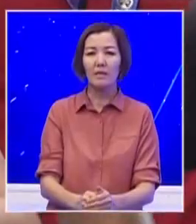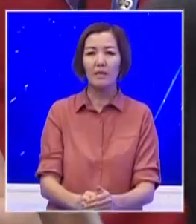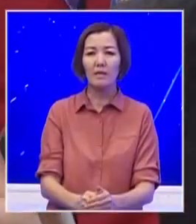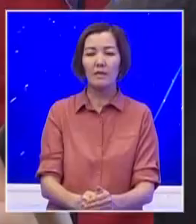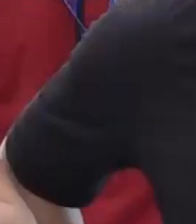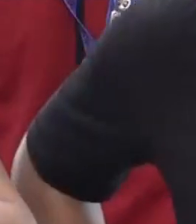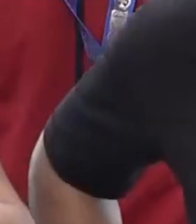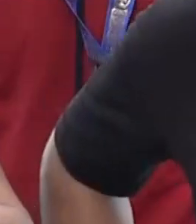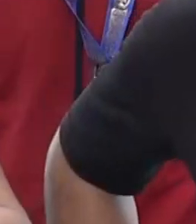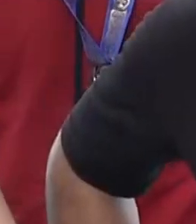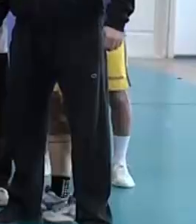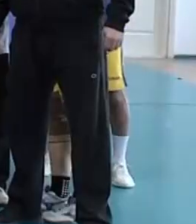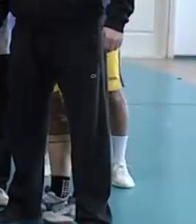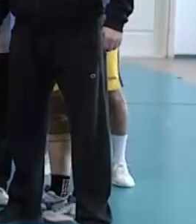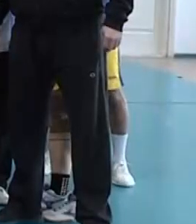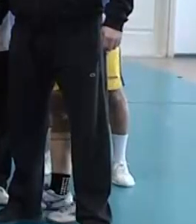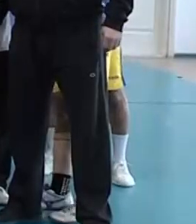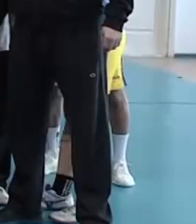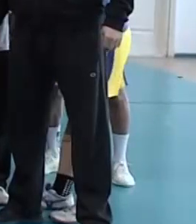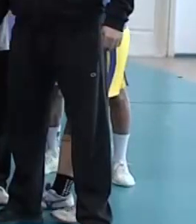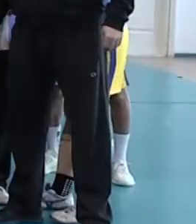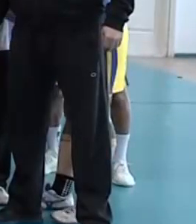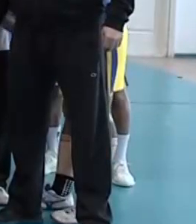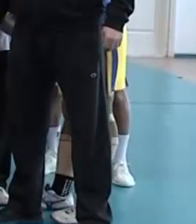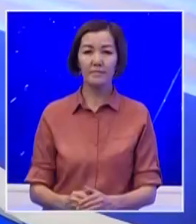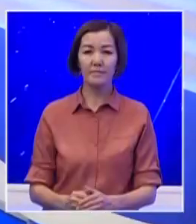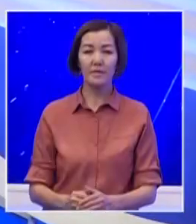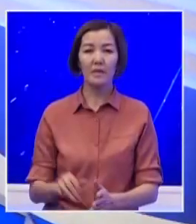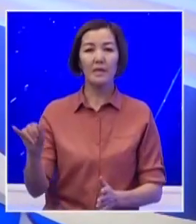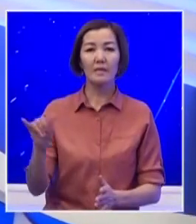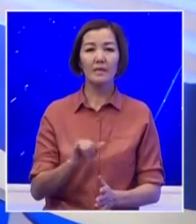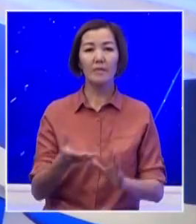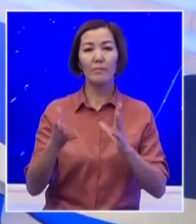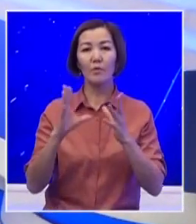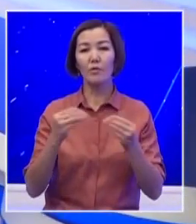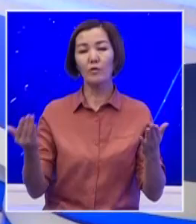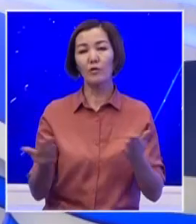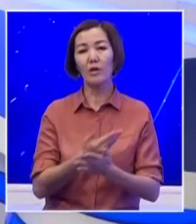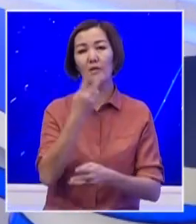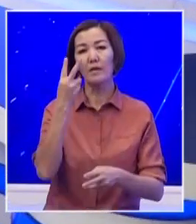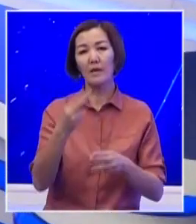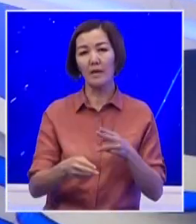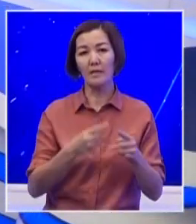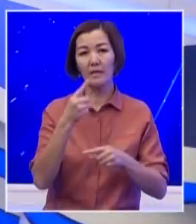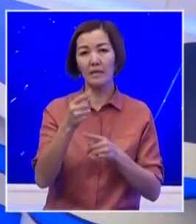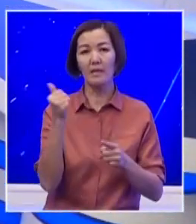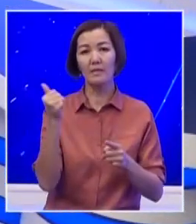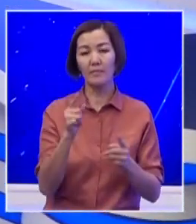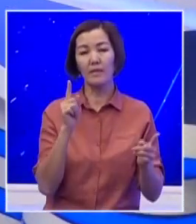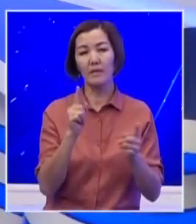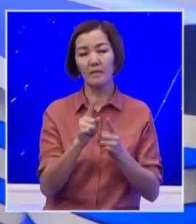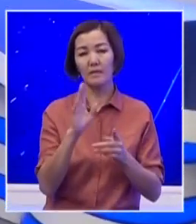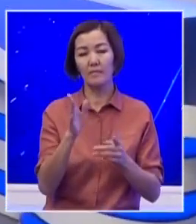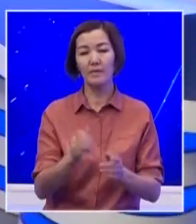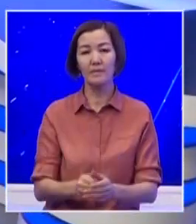Нұрланұлы, Жайық Құрманбаев, Жетісу телеарнасы. Әзірге келіп түскен ақпараттар легі осындай, жетсу арнасы